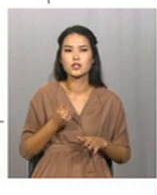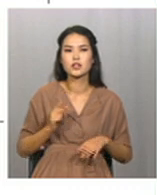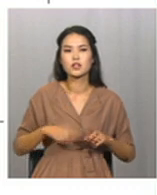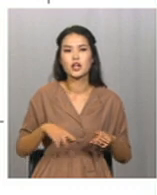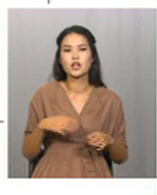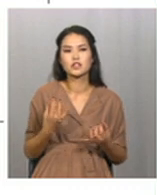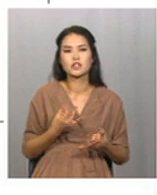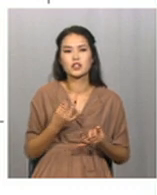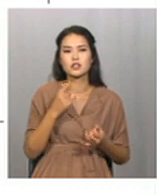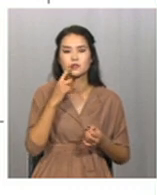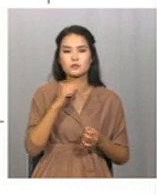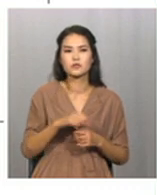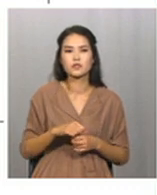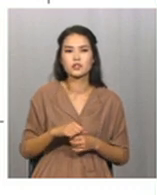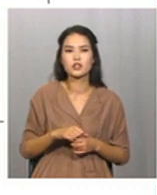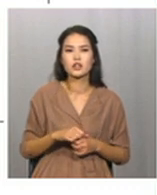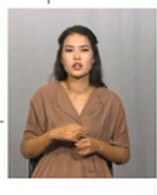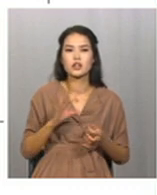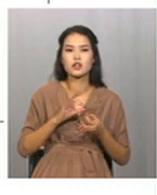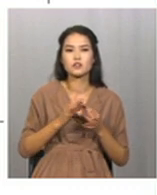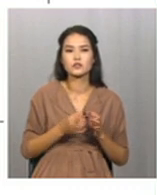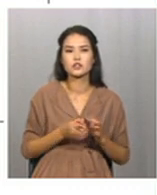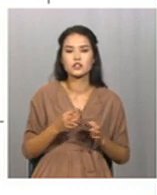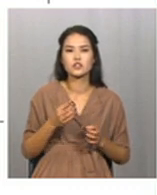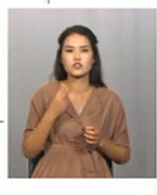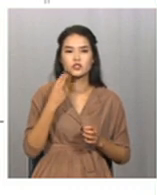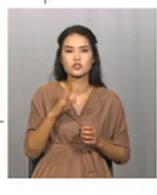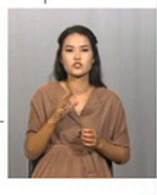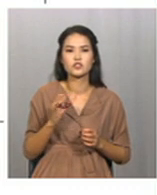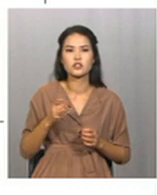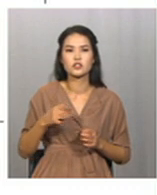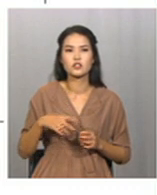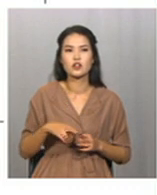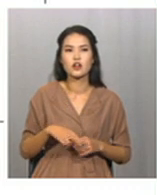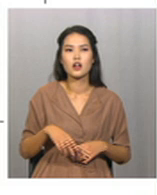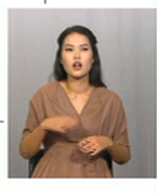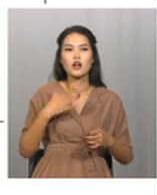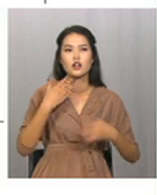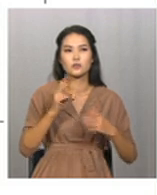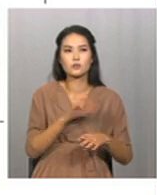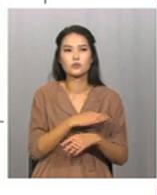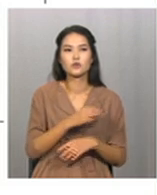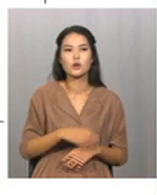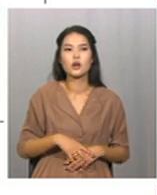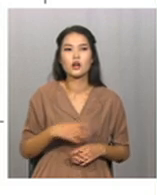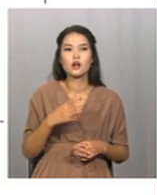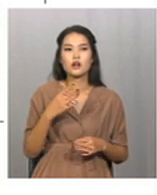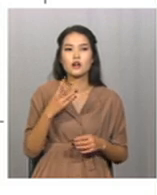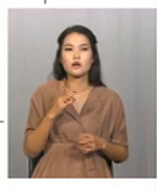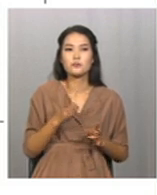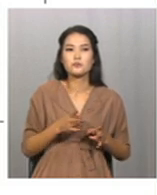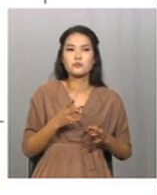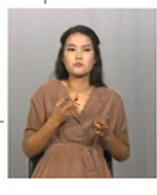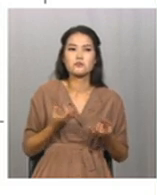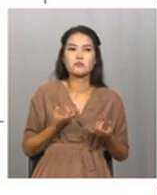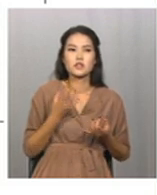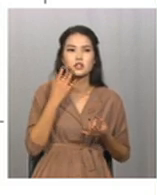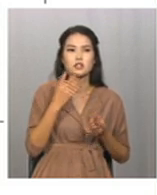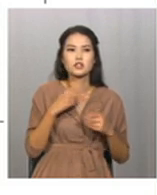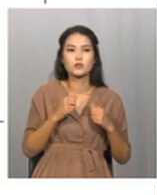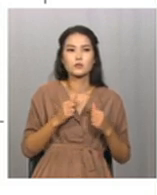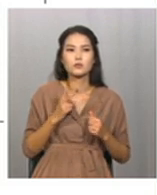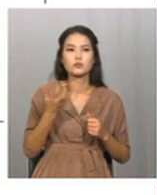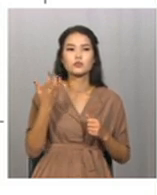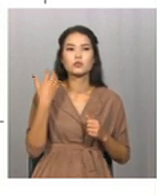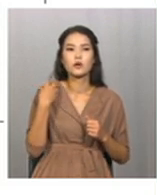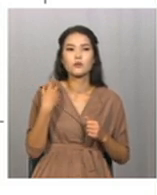иногда странные противоречия, расточительная и щедрая. Отношение к мужу. Прежняя страстная любовь